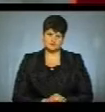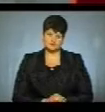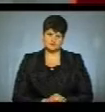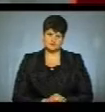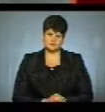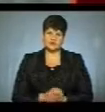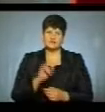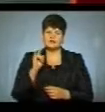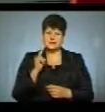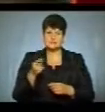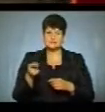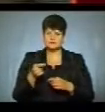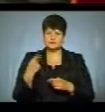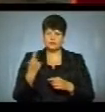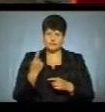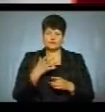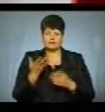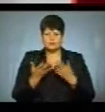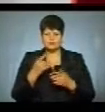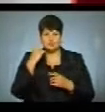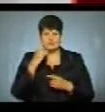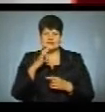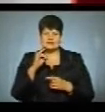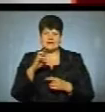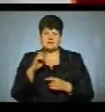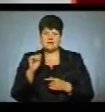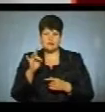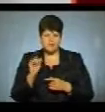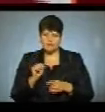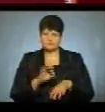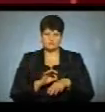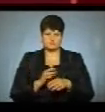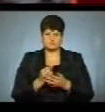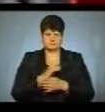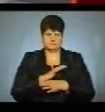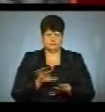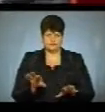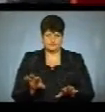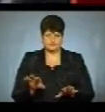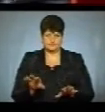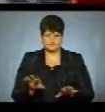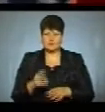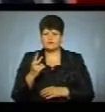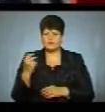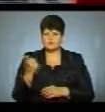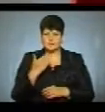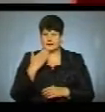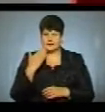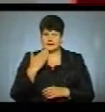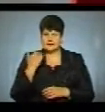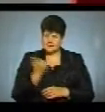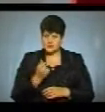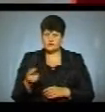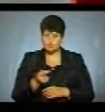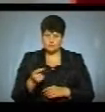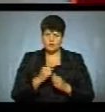В дитини з Тернопільщини, в якої підозрювали сибірку, хвороби не виявили. За два останні тижні в Тернополі щодня